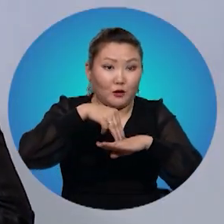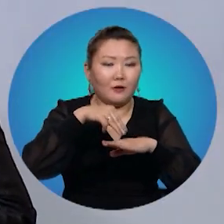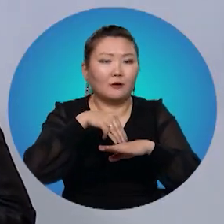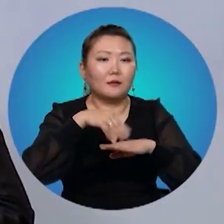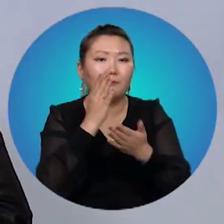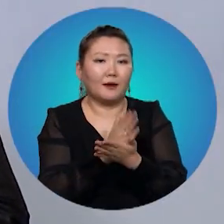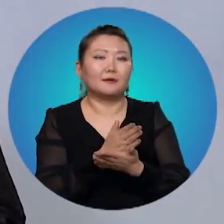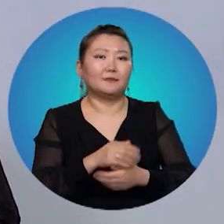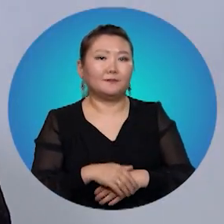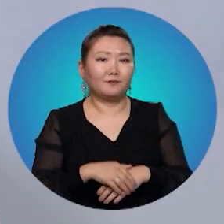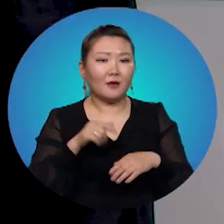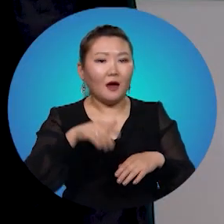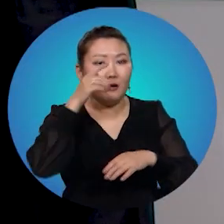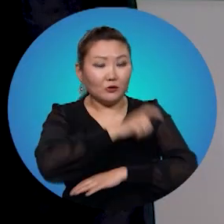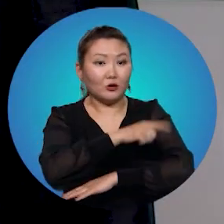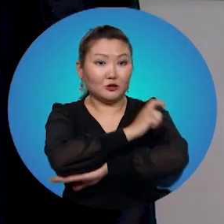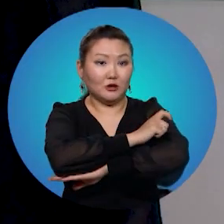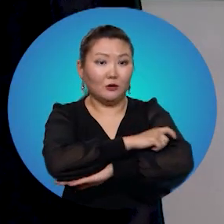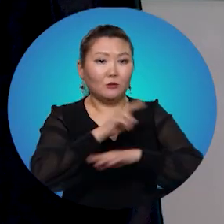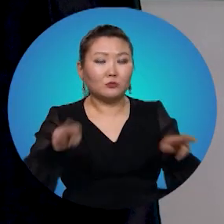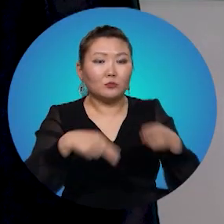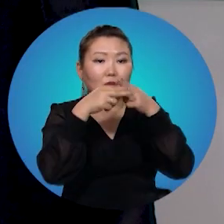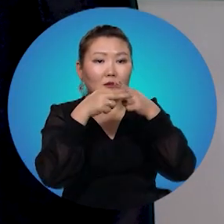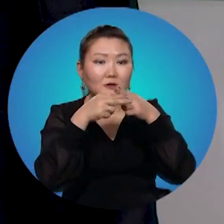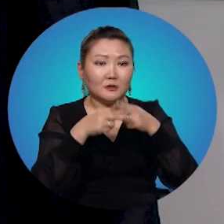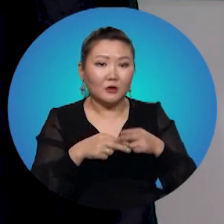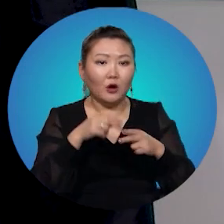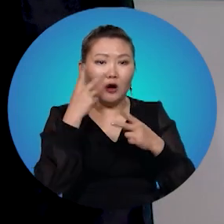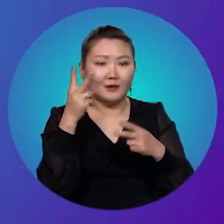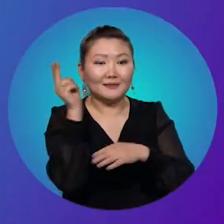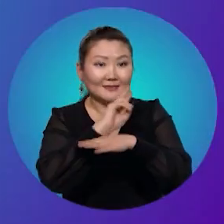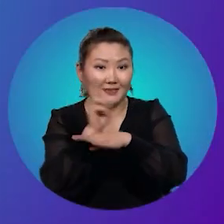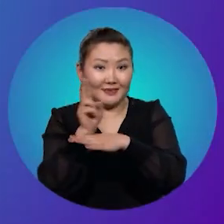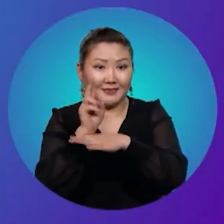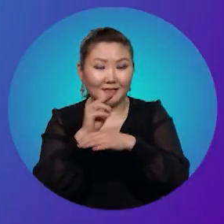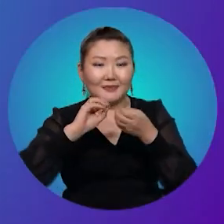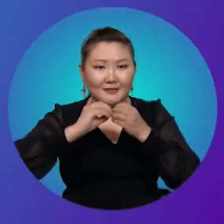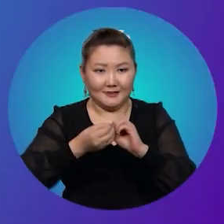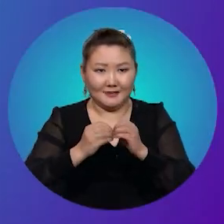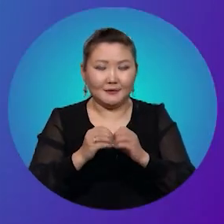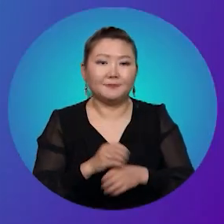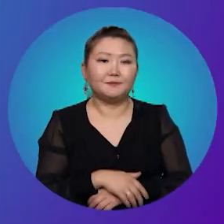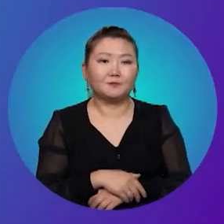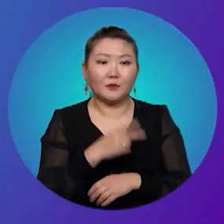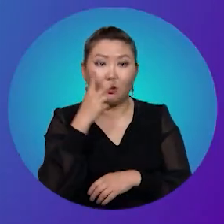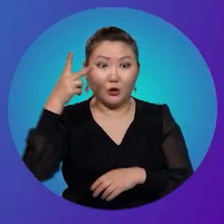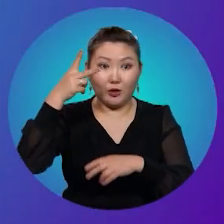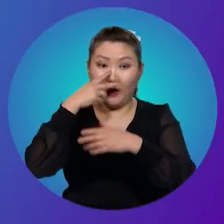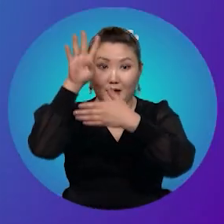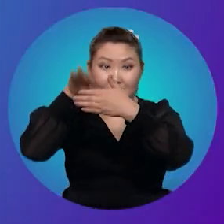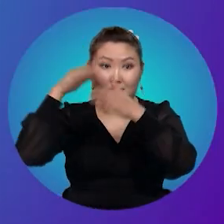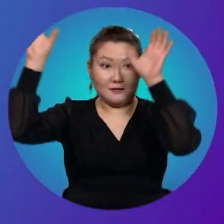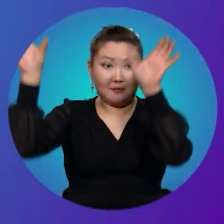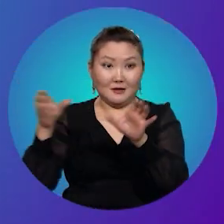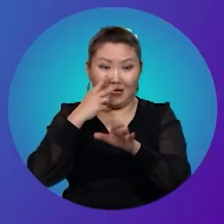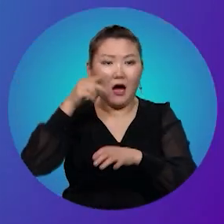хүүхдүүдээ, өнөөдрийн хичээлээс одоо дүгнэлт хийгээд хэдүүлээ нэг хоёр дасгал ажилланаа. За, энэ хоёр хүснэгтэнд би аавынхаа ийм ийм